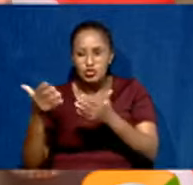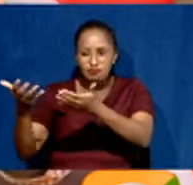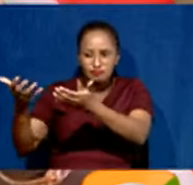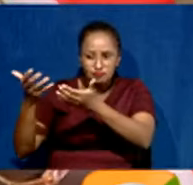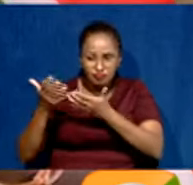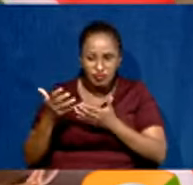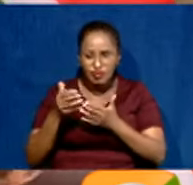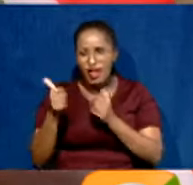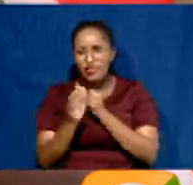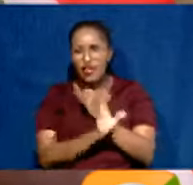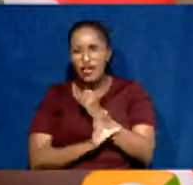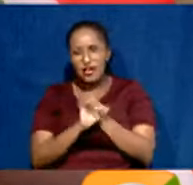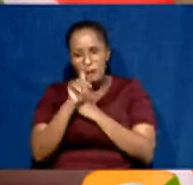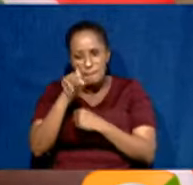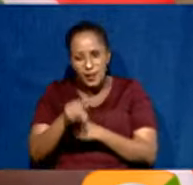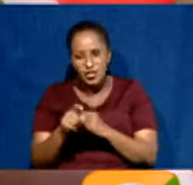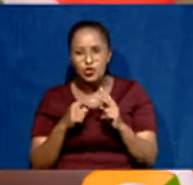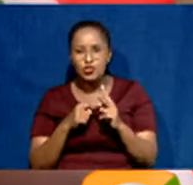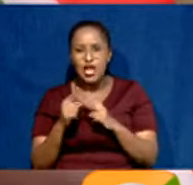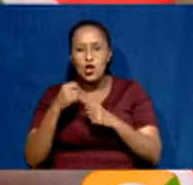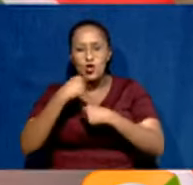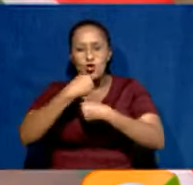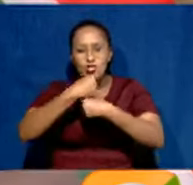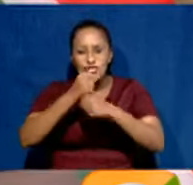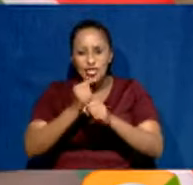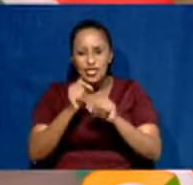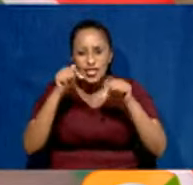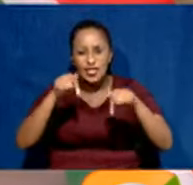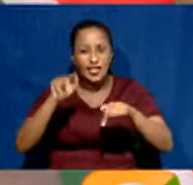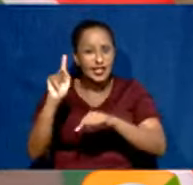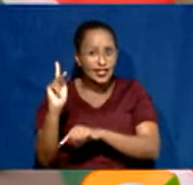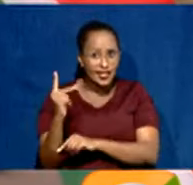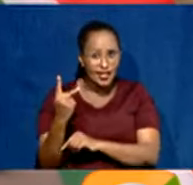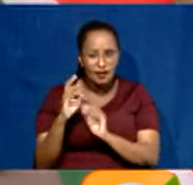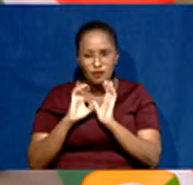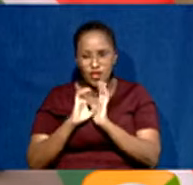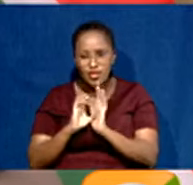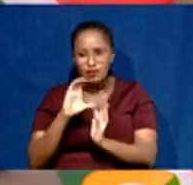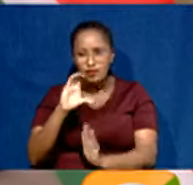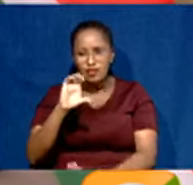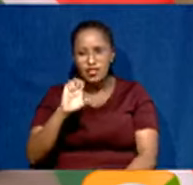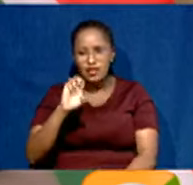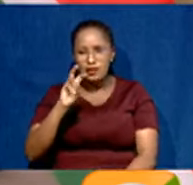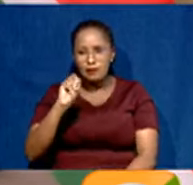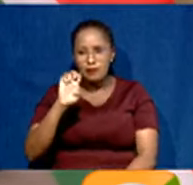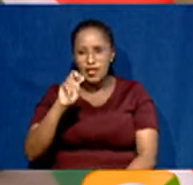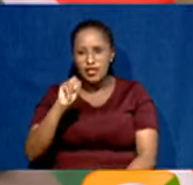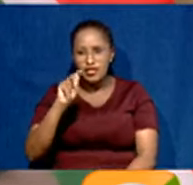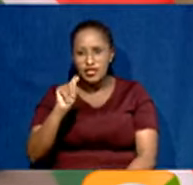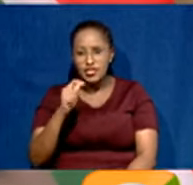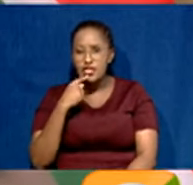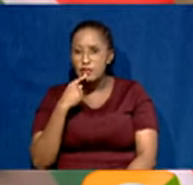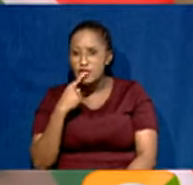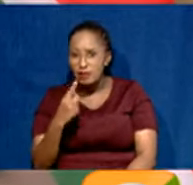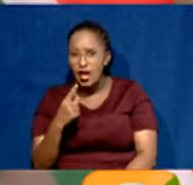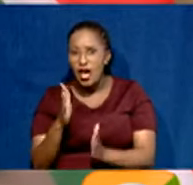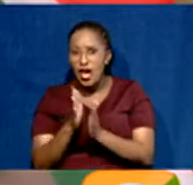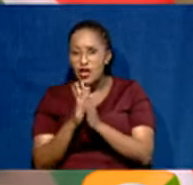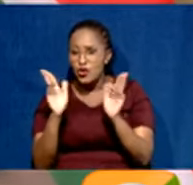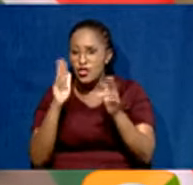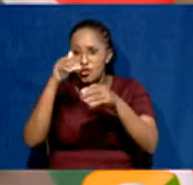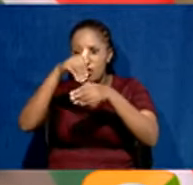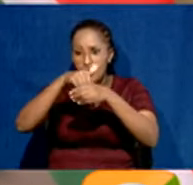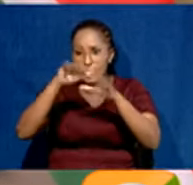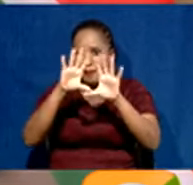kutoka nje, lazima tuanze kuzitengeneza hapa Kenya. Simiti, nimesema ya kwamba, na tumeweka katika budget ya